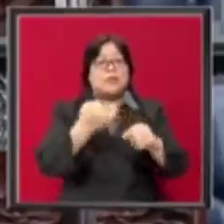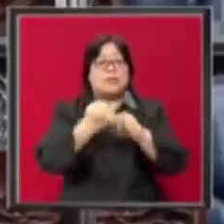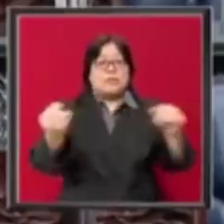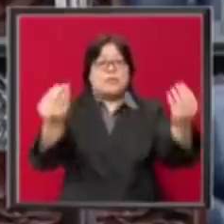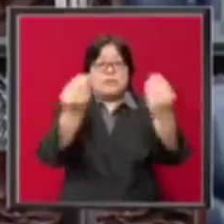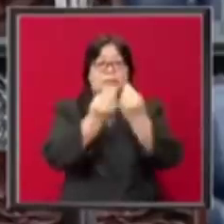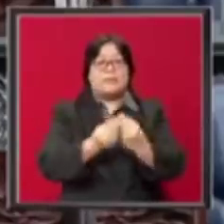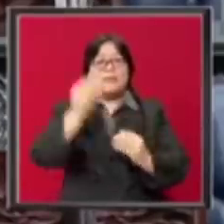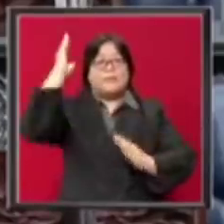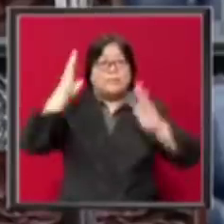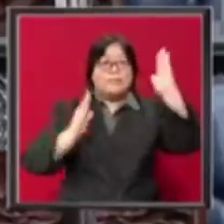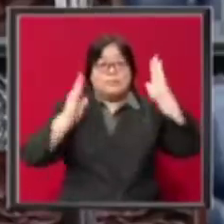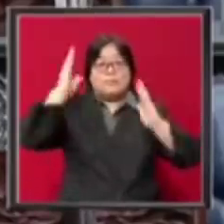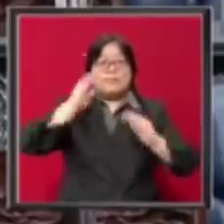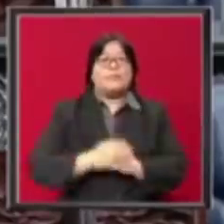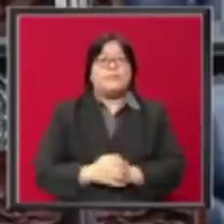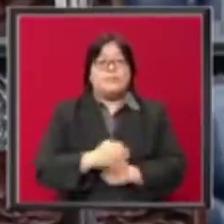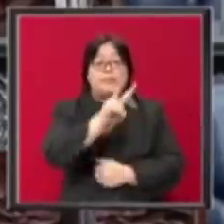Perniagaan Malaysia